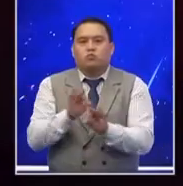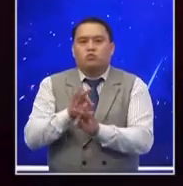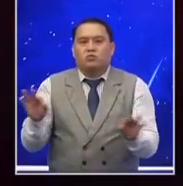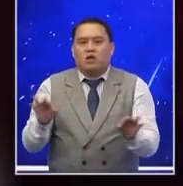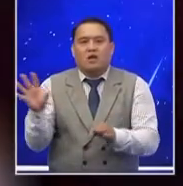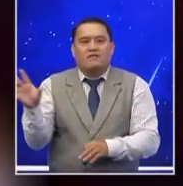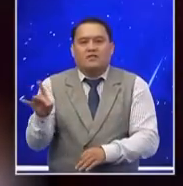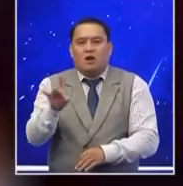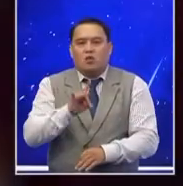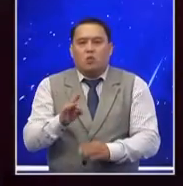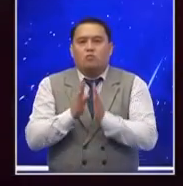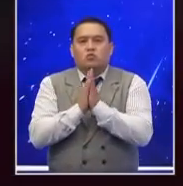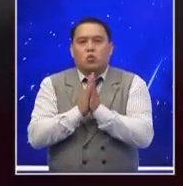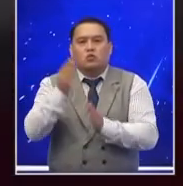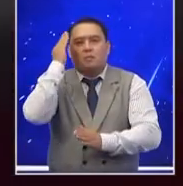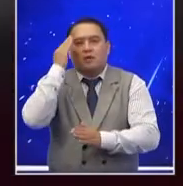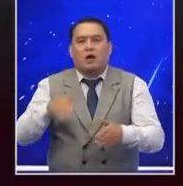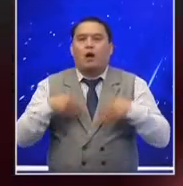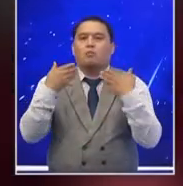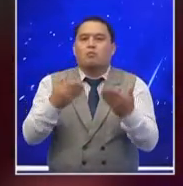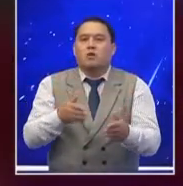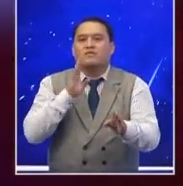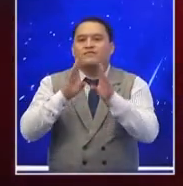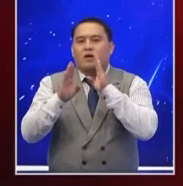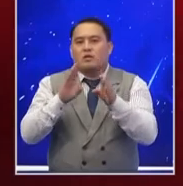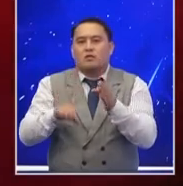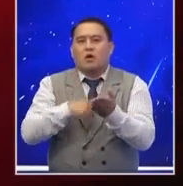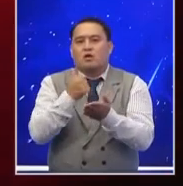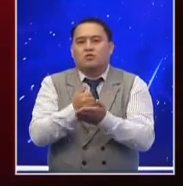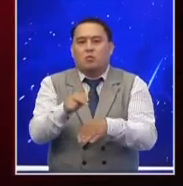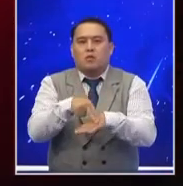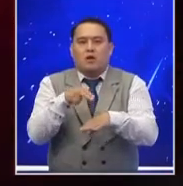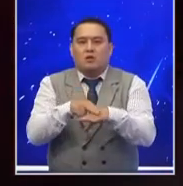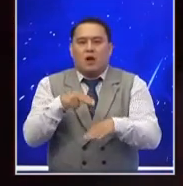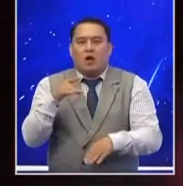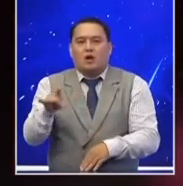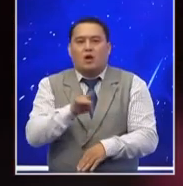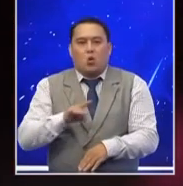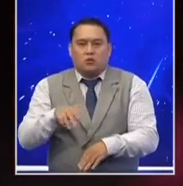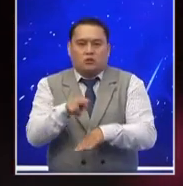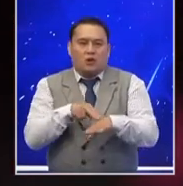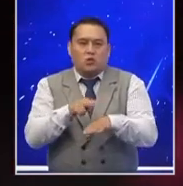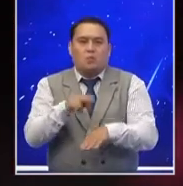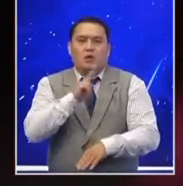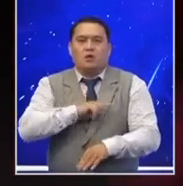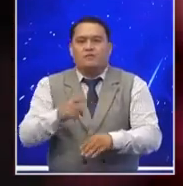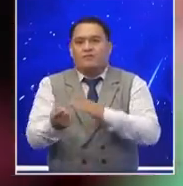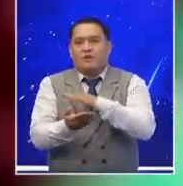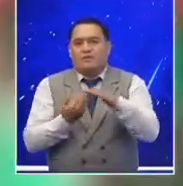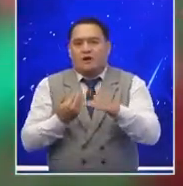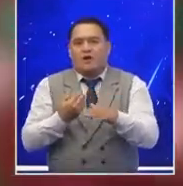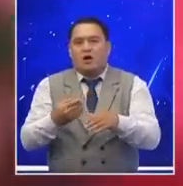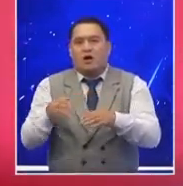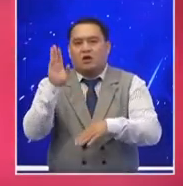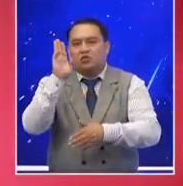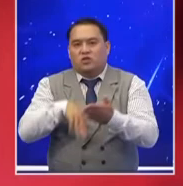весь район. С просьбой принять меры она обратилась в Фейсбуке к начальнику управления полиции Алмалинского района. Сотрудники полиции отреагировали на сигнал